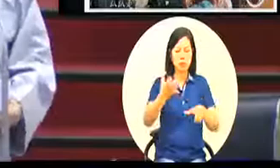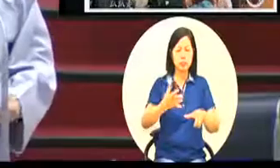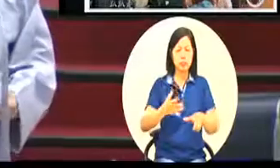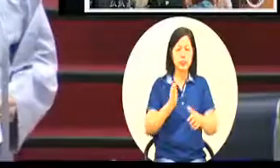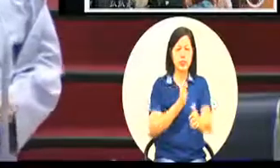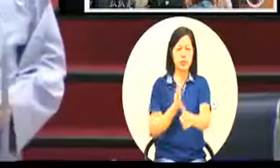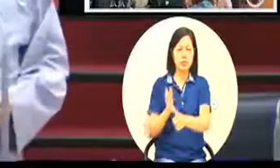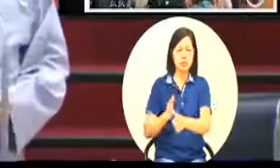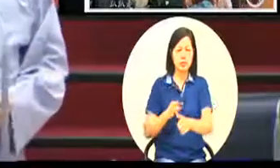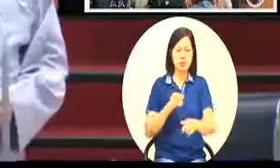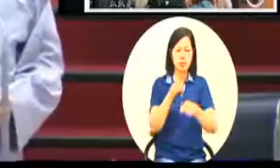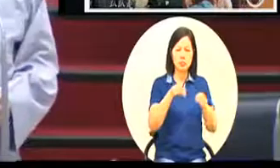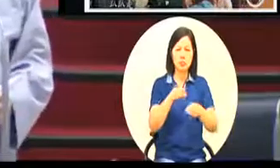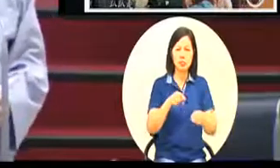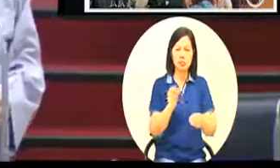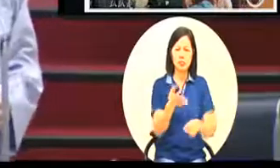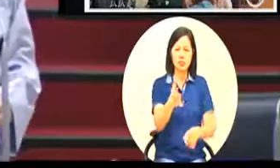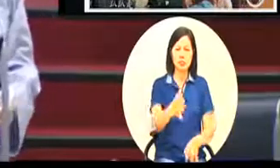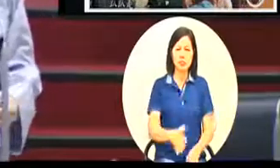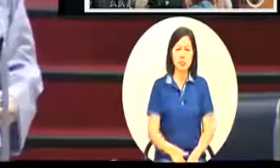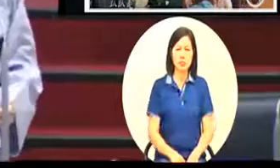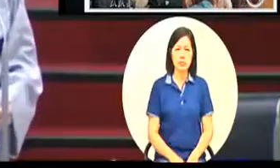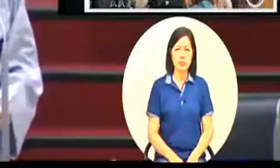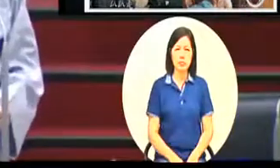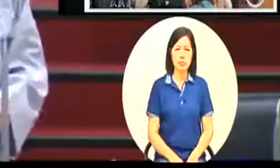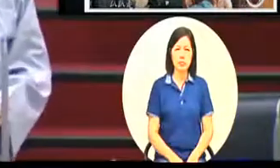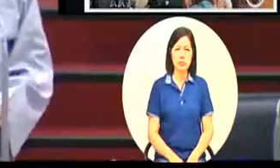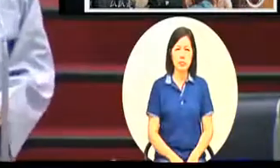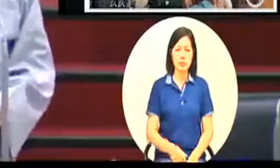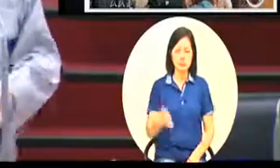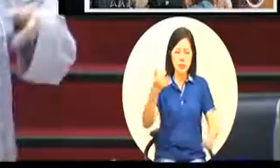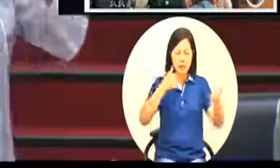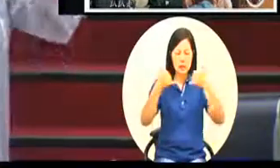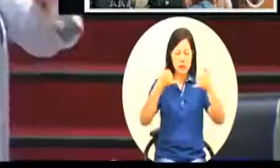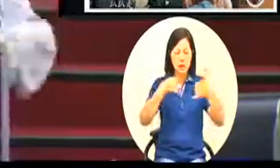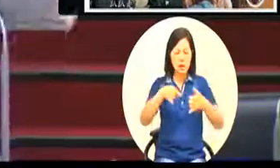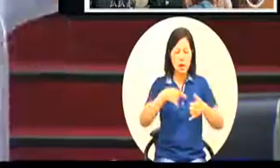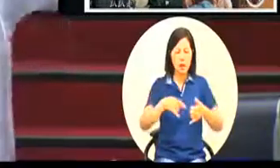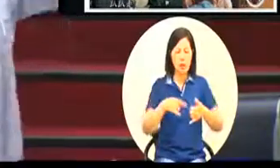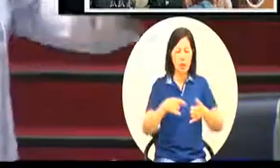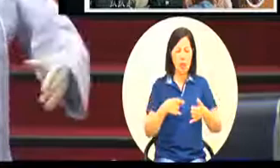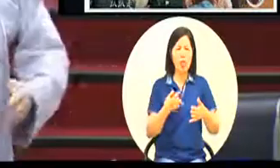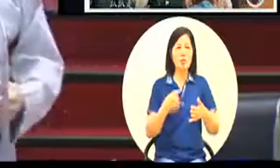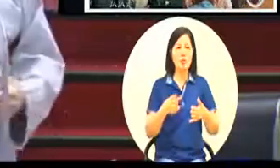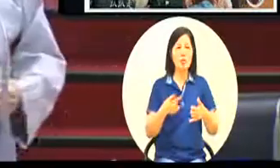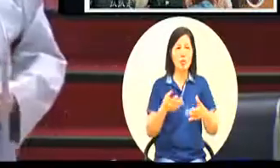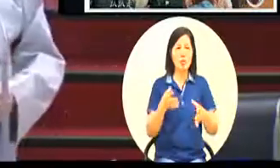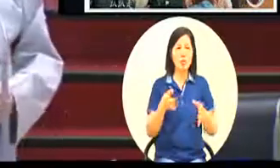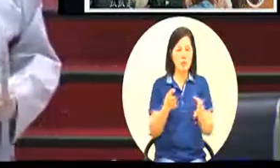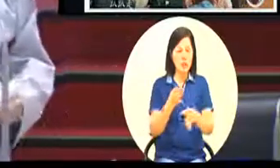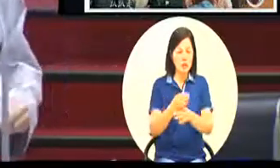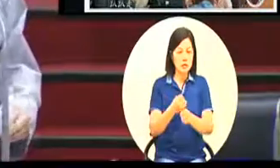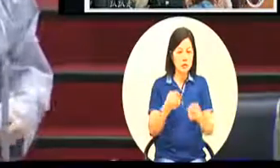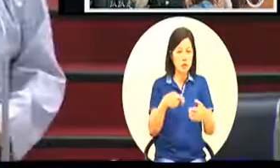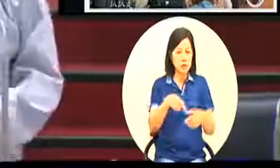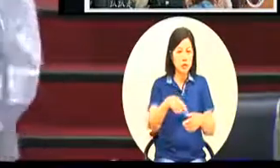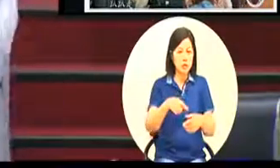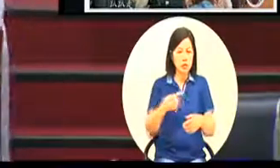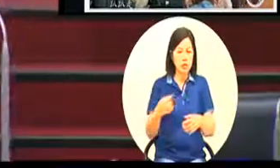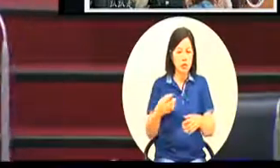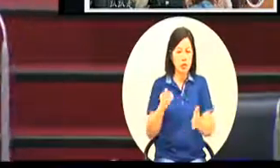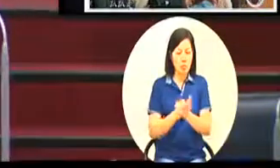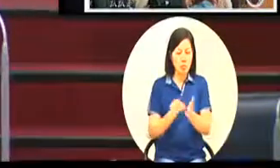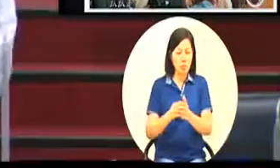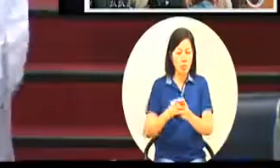的。闭塞啊，电话拍我，我搁咧上节目，五点就节目我挂去啦。迄天通知记